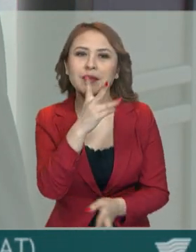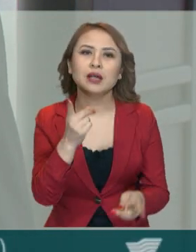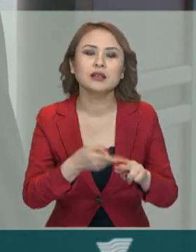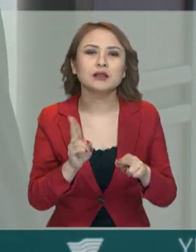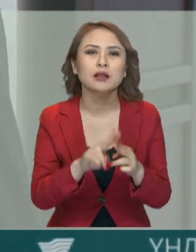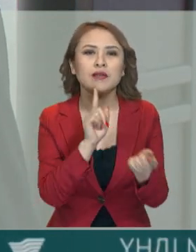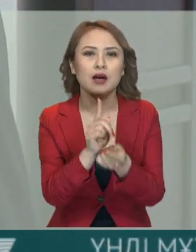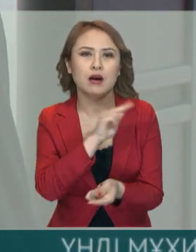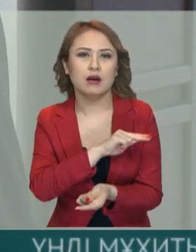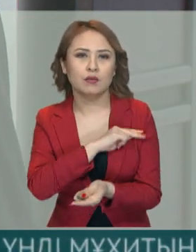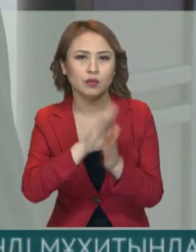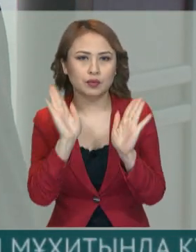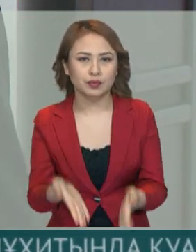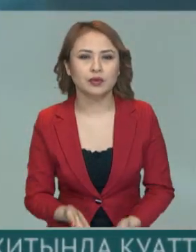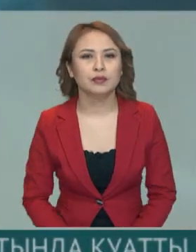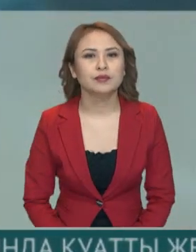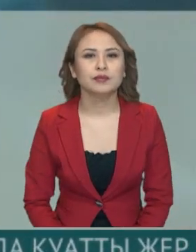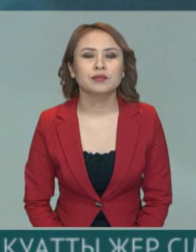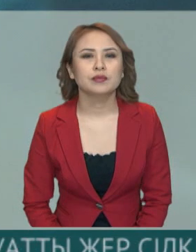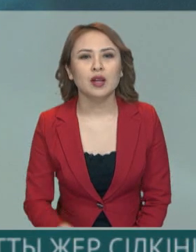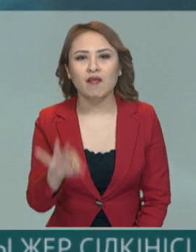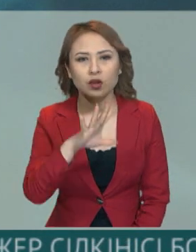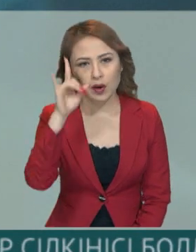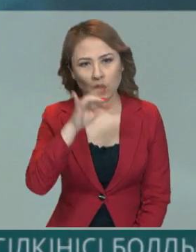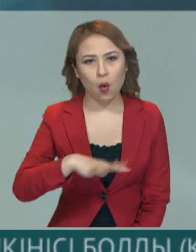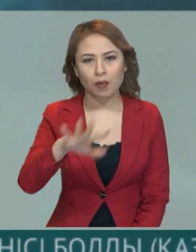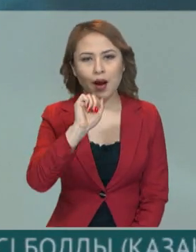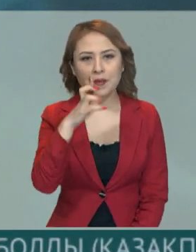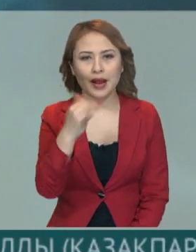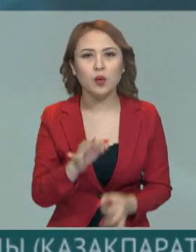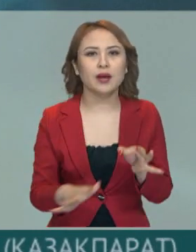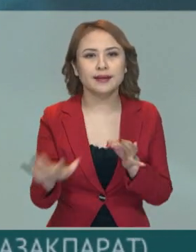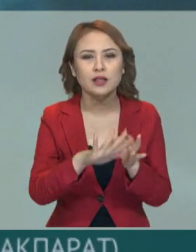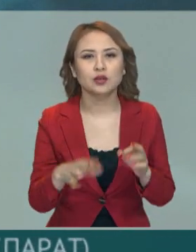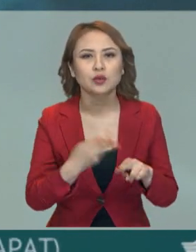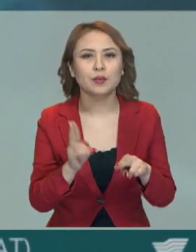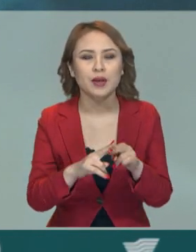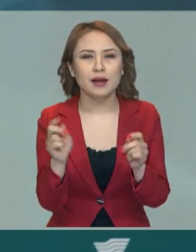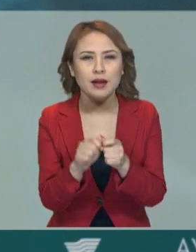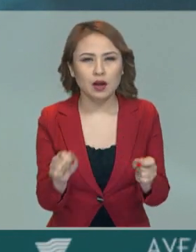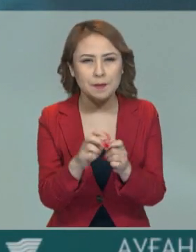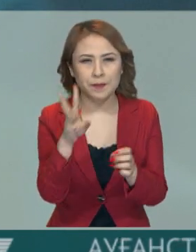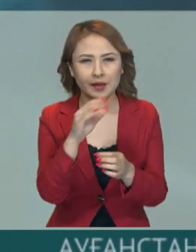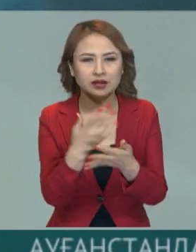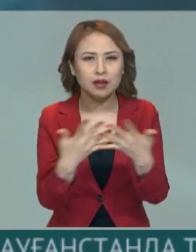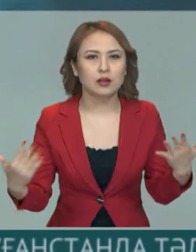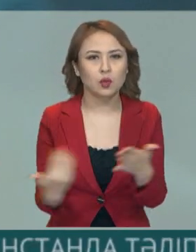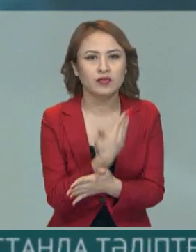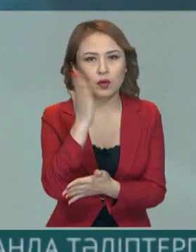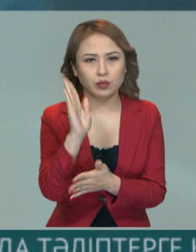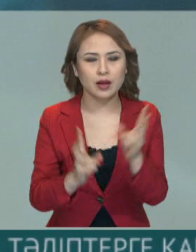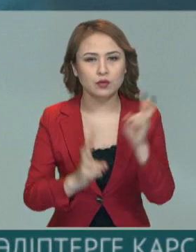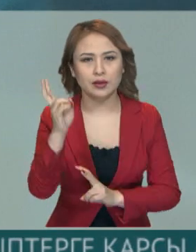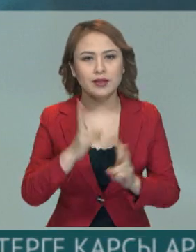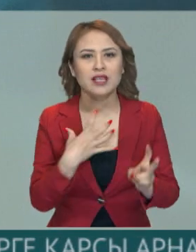қарамағымызда жұмыс істейтін болады. Шығыс Қазақстан облысының Абай ауданында жүн өңдеу цехы қайта жаңғыртылып іске